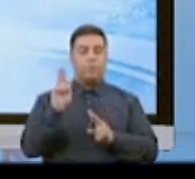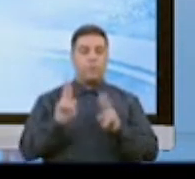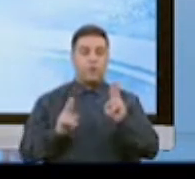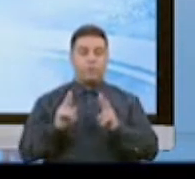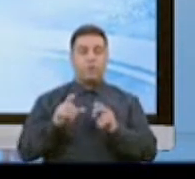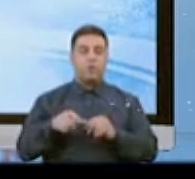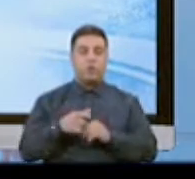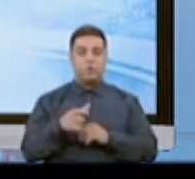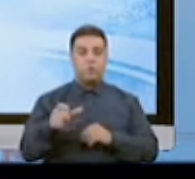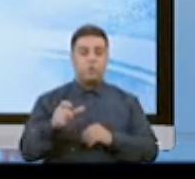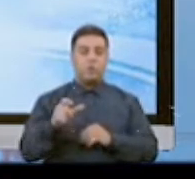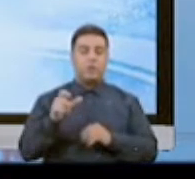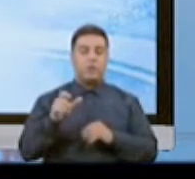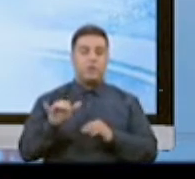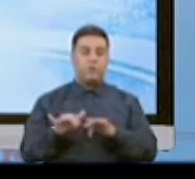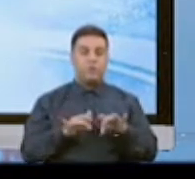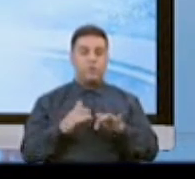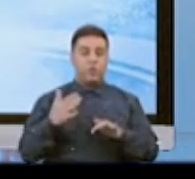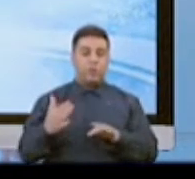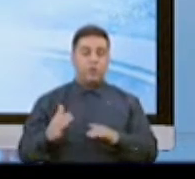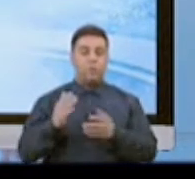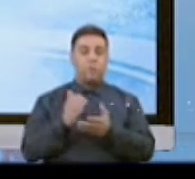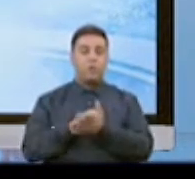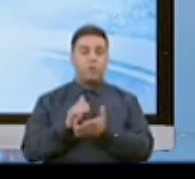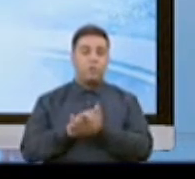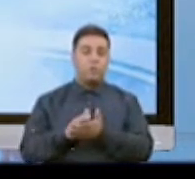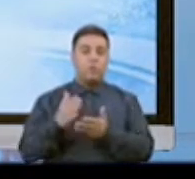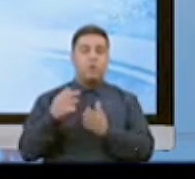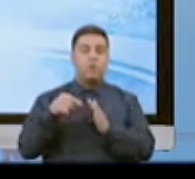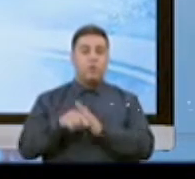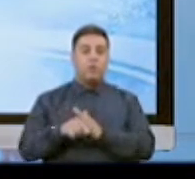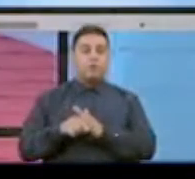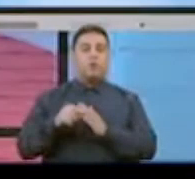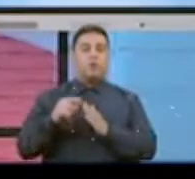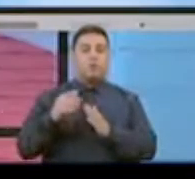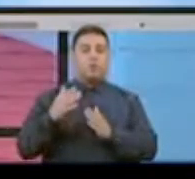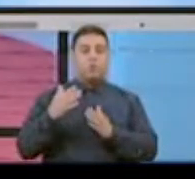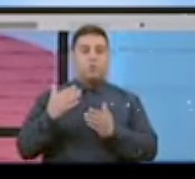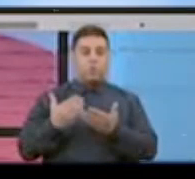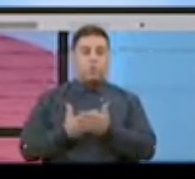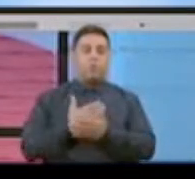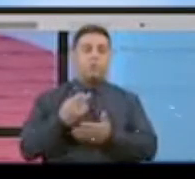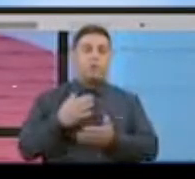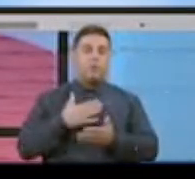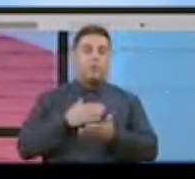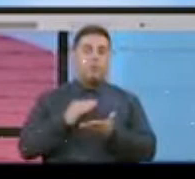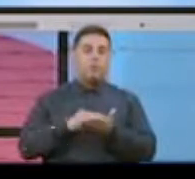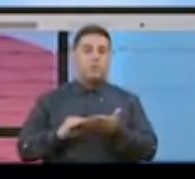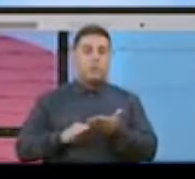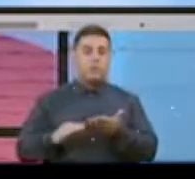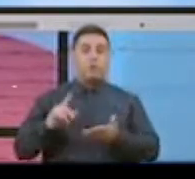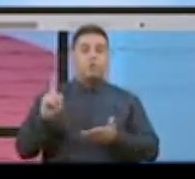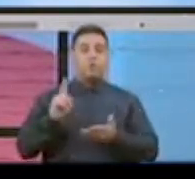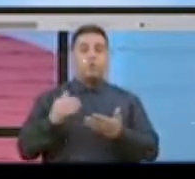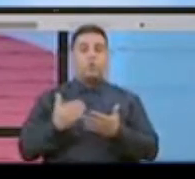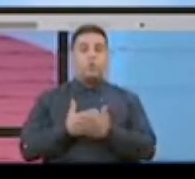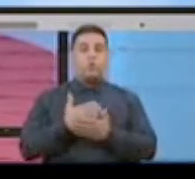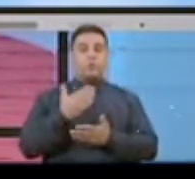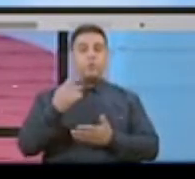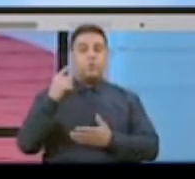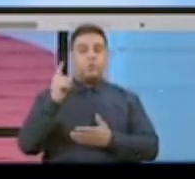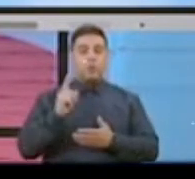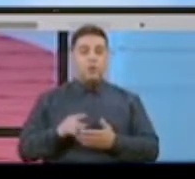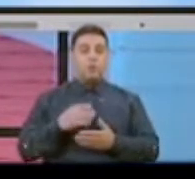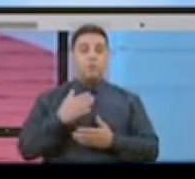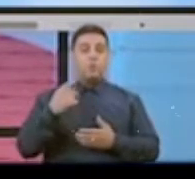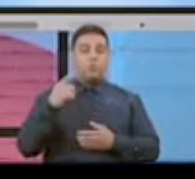правила дорожного движения, познакомились с творчеством новых для нас писателей. Что нового вы узнали? Вы